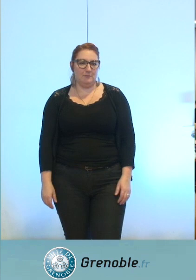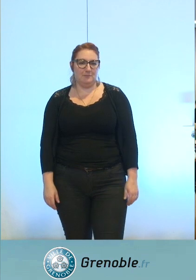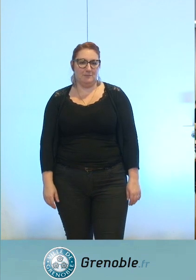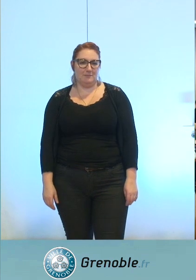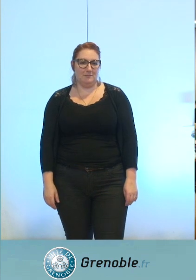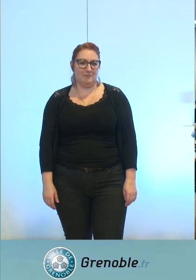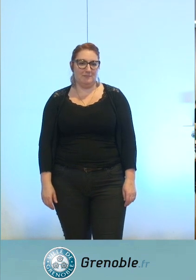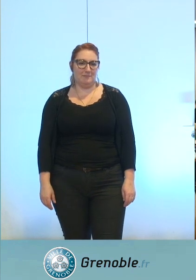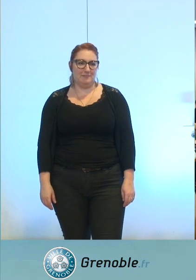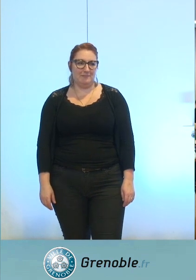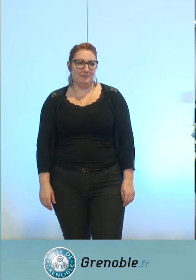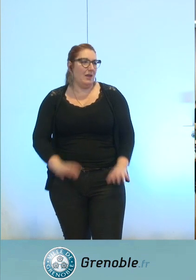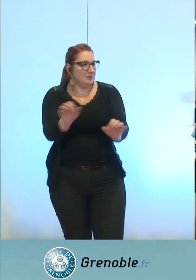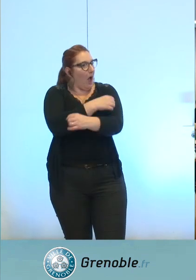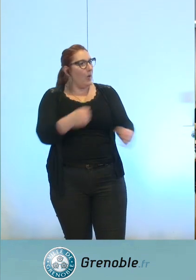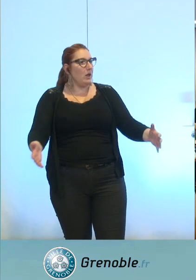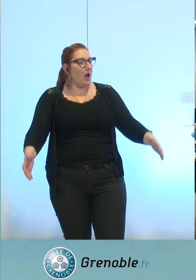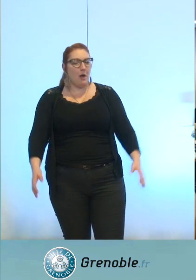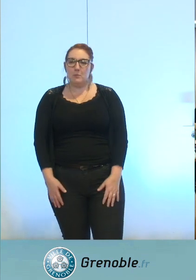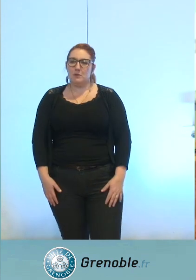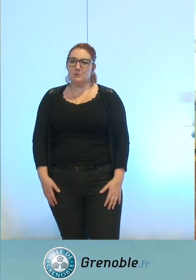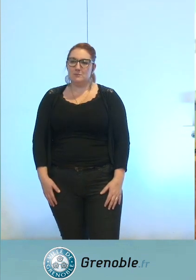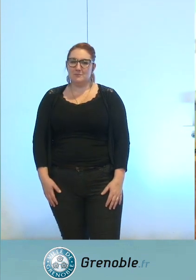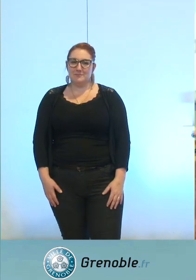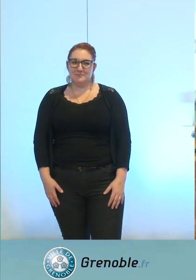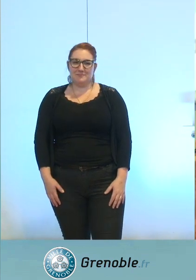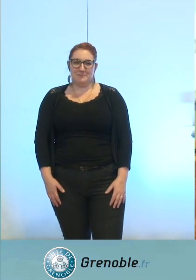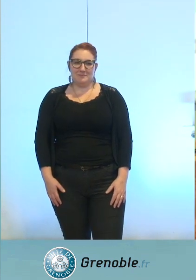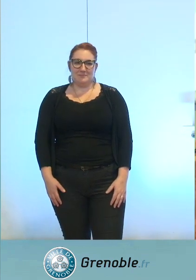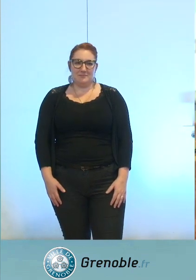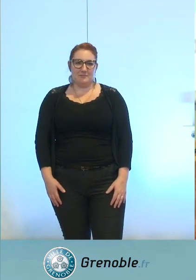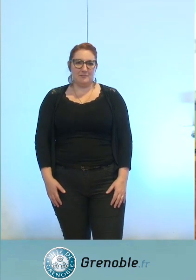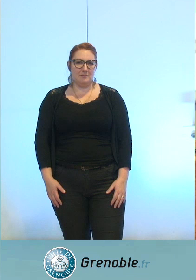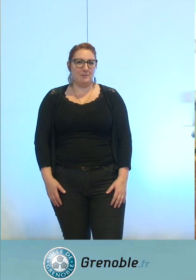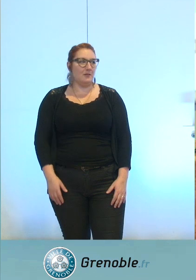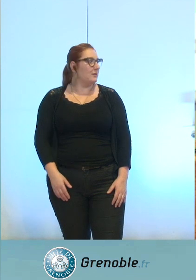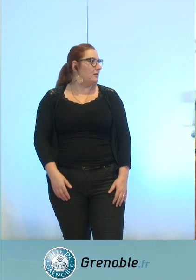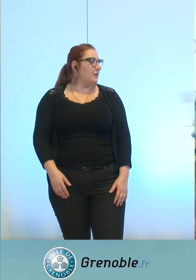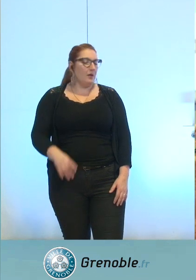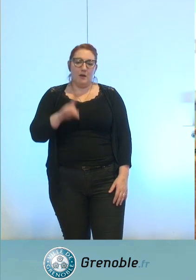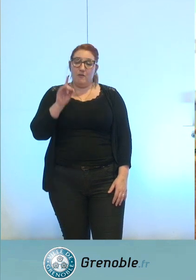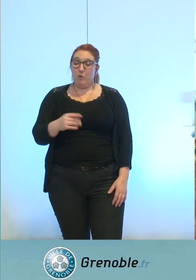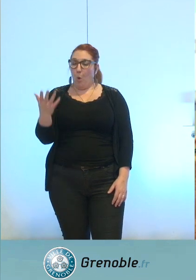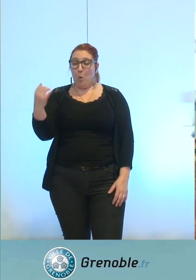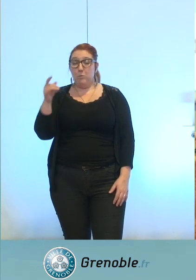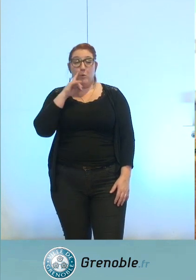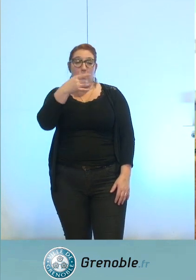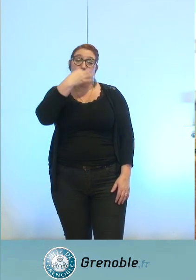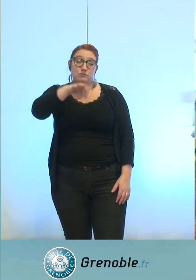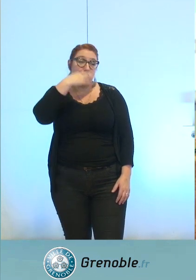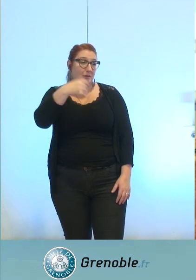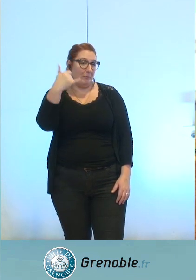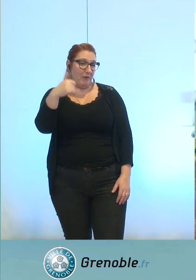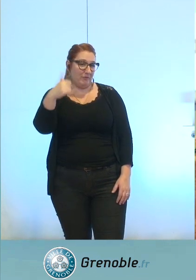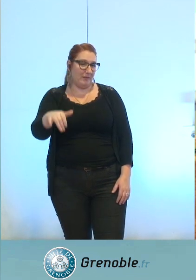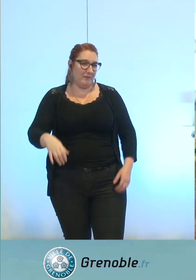même c'est incroyable je pense à couperé le micro parce que même après il parle